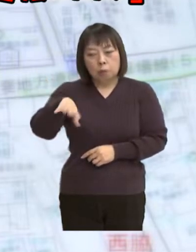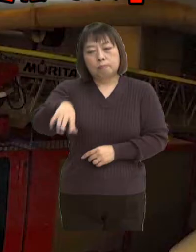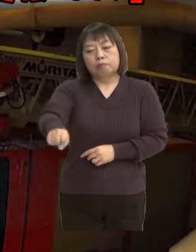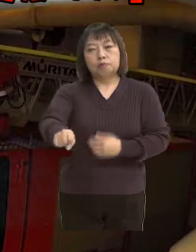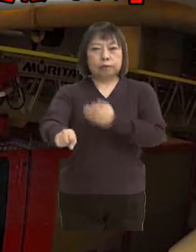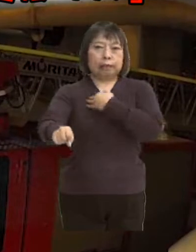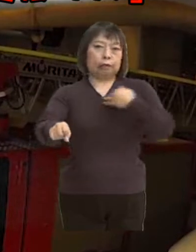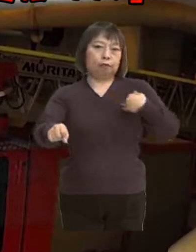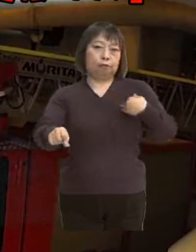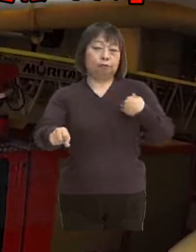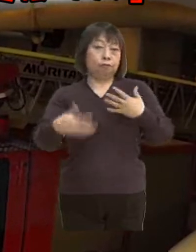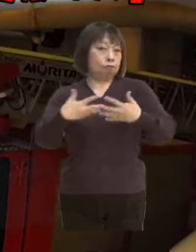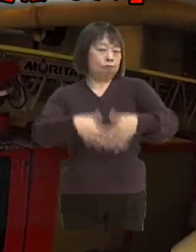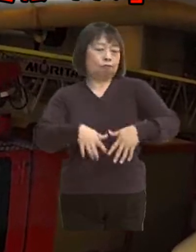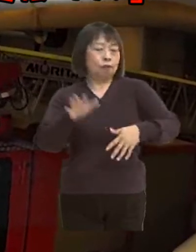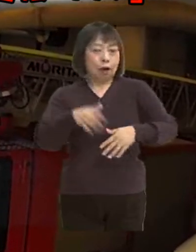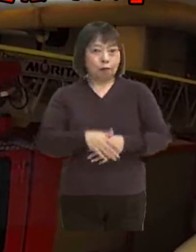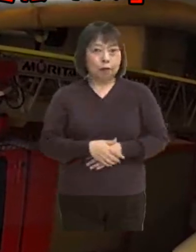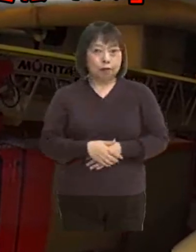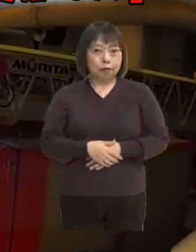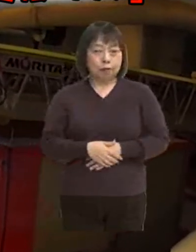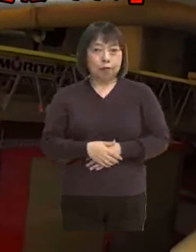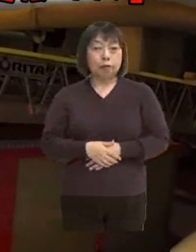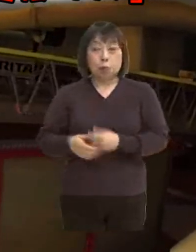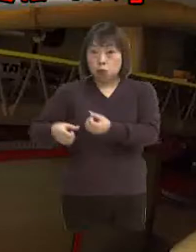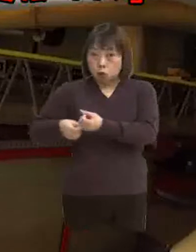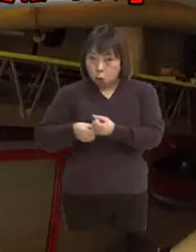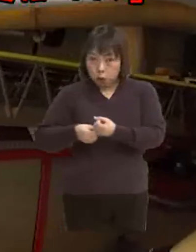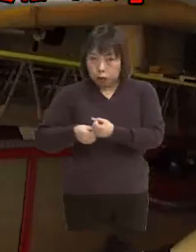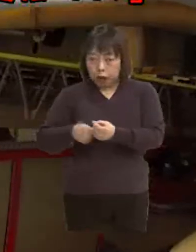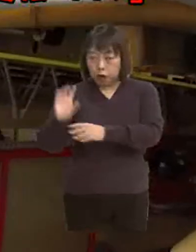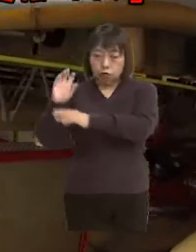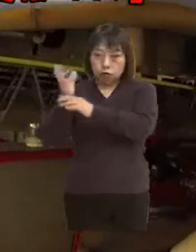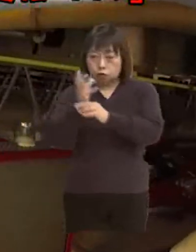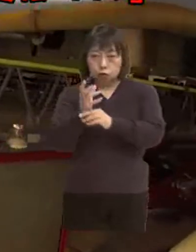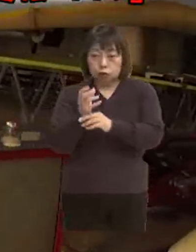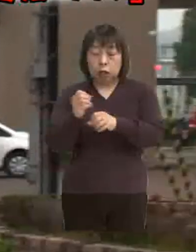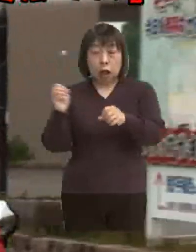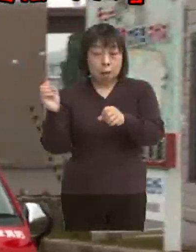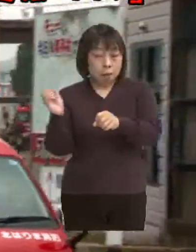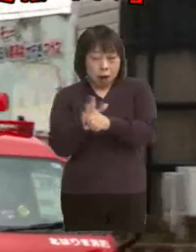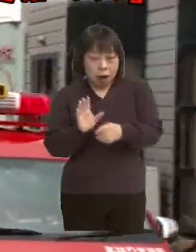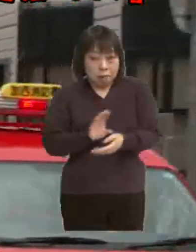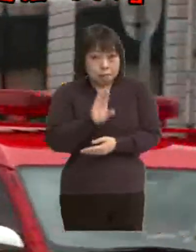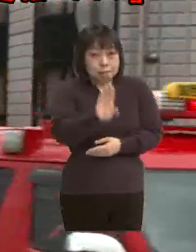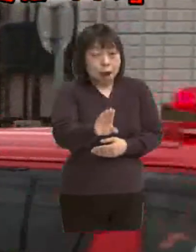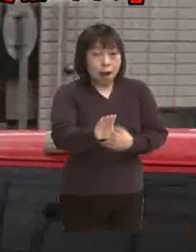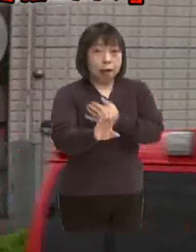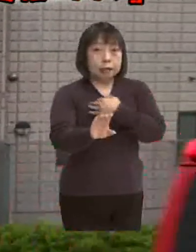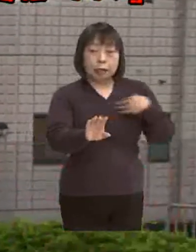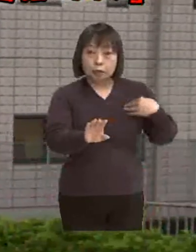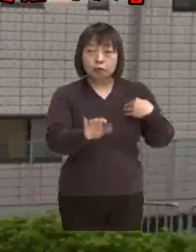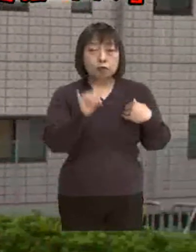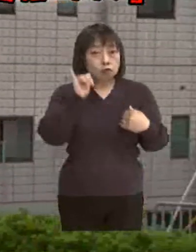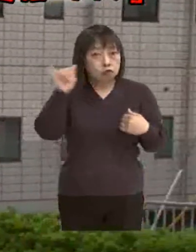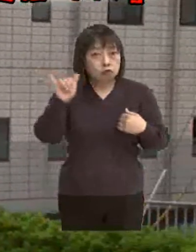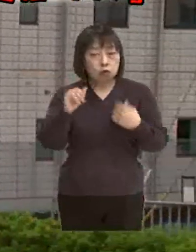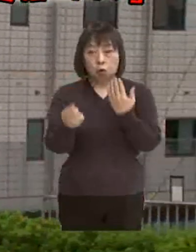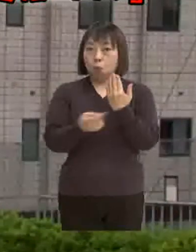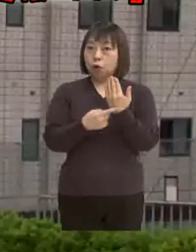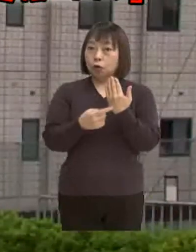。では消防車や救急車がいち早く到着するための通報のポイントをお伝え